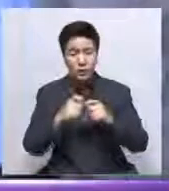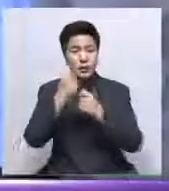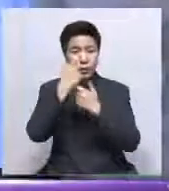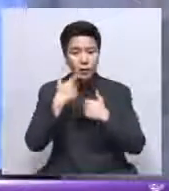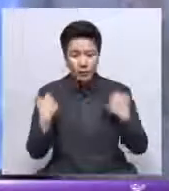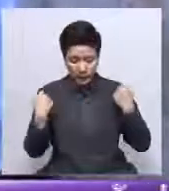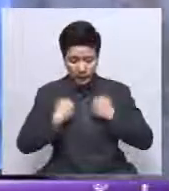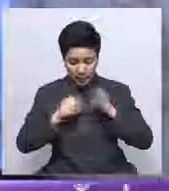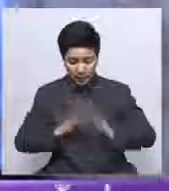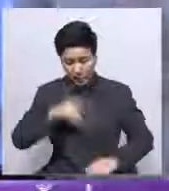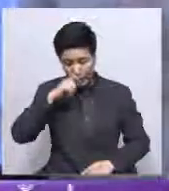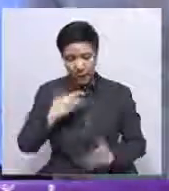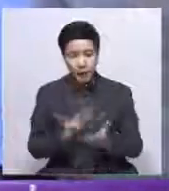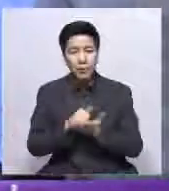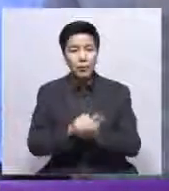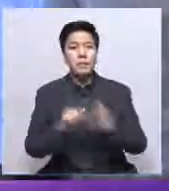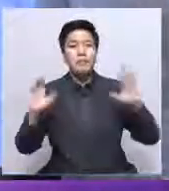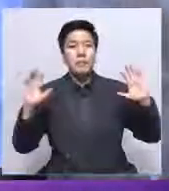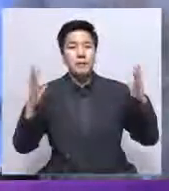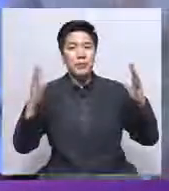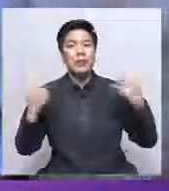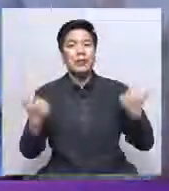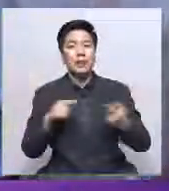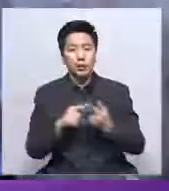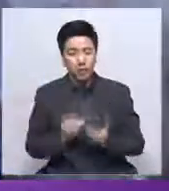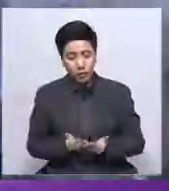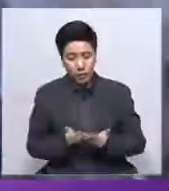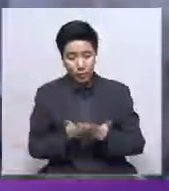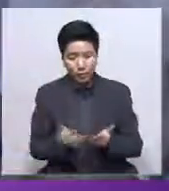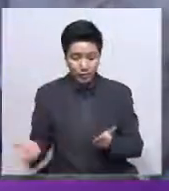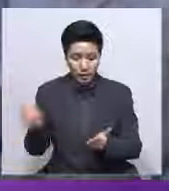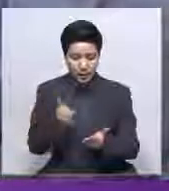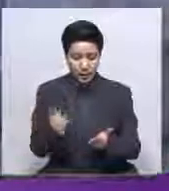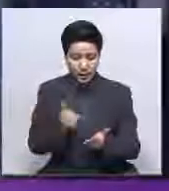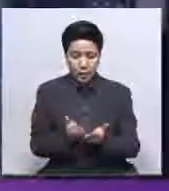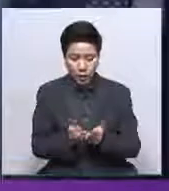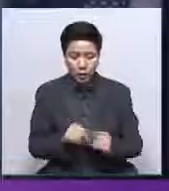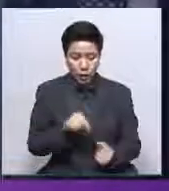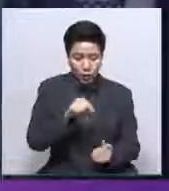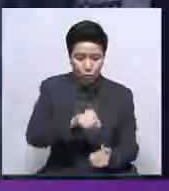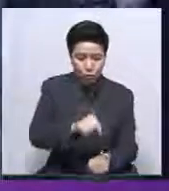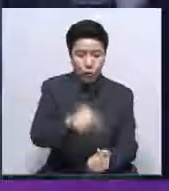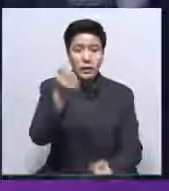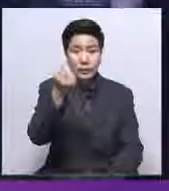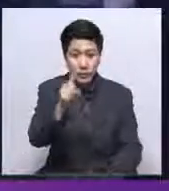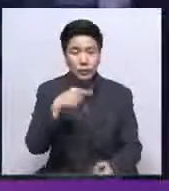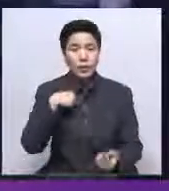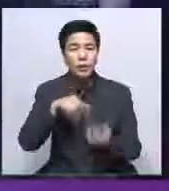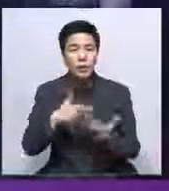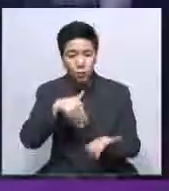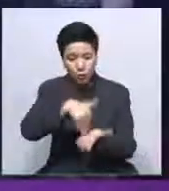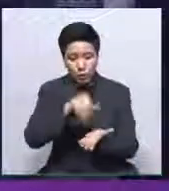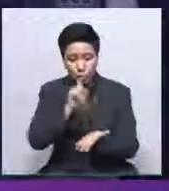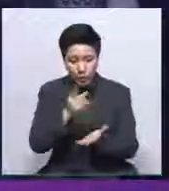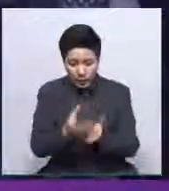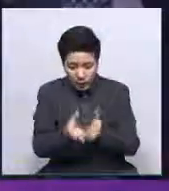และผู้ที่สวมชุดไทยไม่เสียค่าบริการและเรือจะจอดในสถานที่สำคัญ11แห่งด้วยกันนะครับประกอบด้วยศูนย์การเรียน